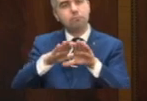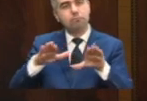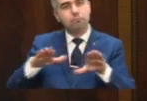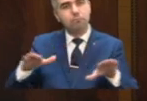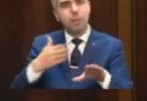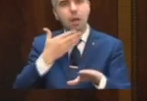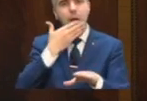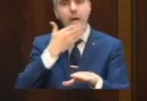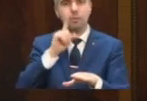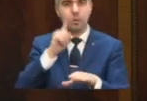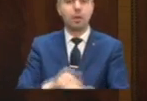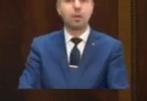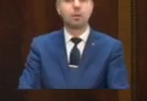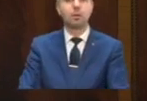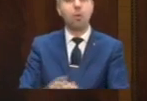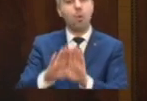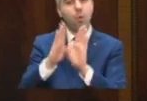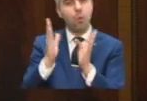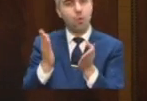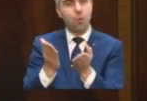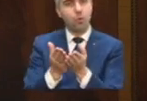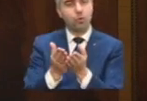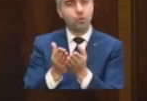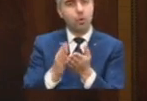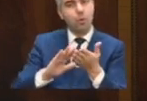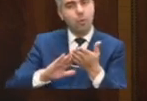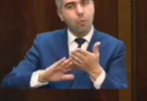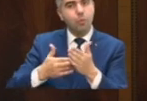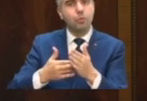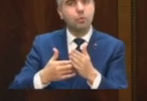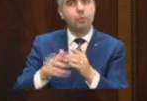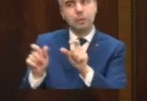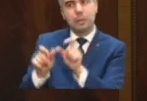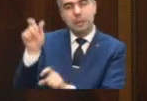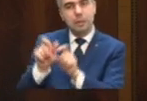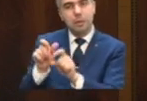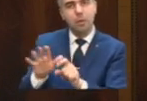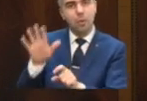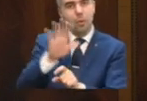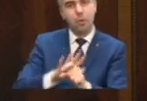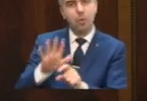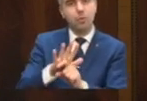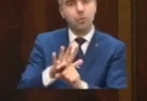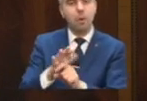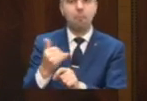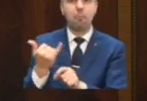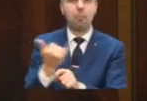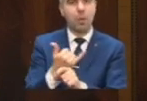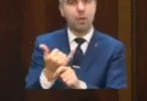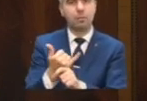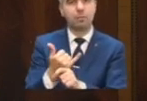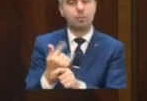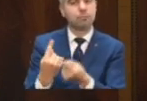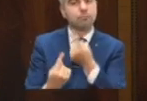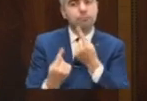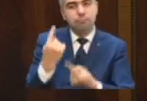وأمن. لهذا علينا جميعاً مؤسسات وأفراد العمل على الحفاظ على هذا المكتسب وتجنب